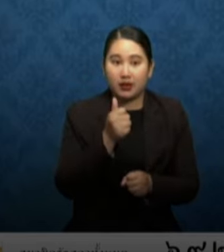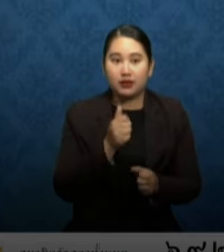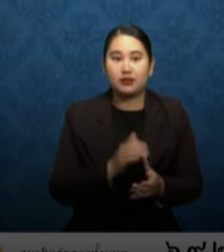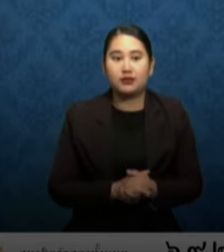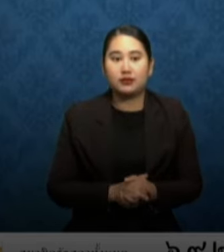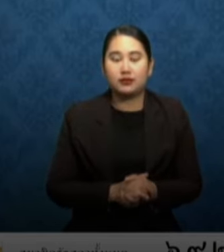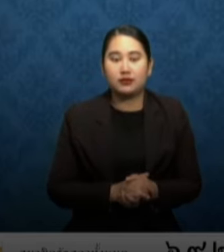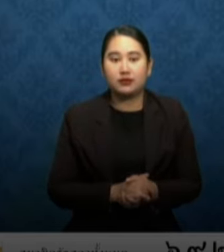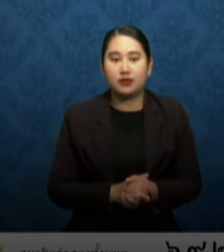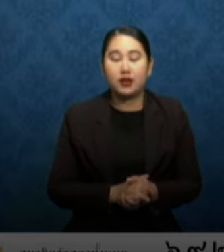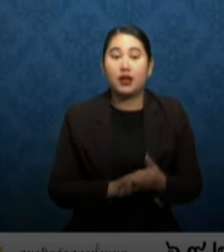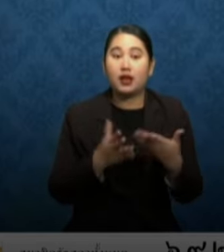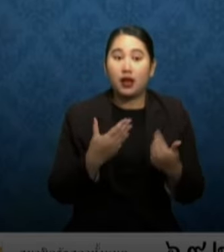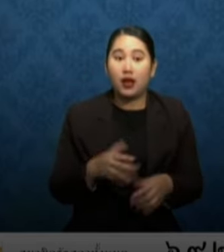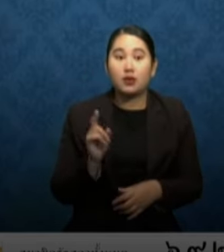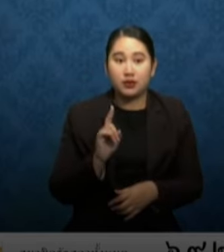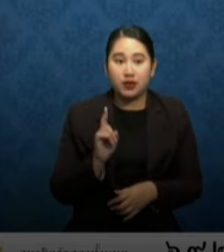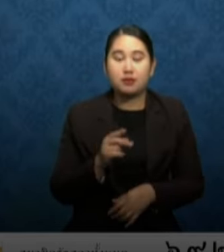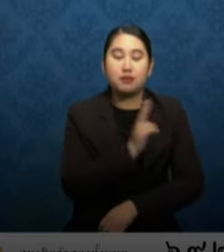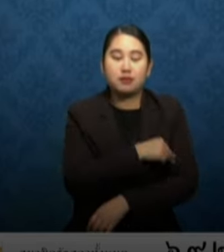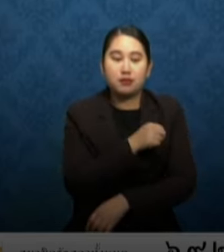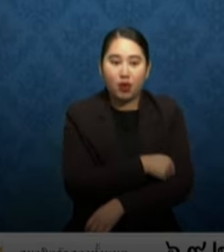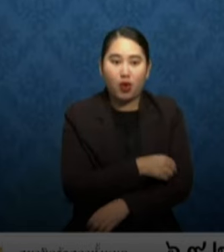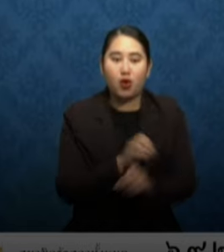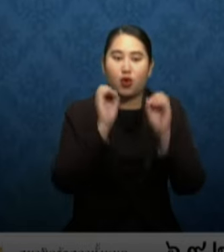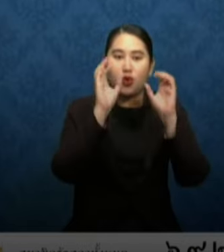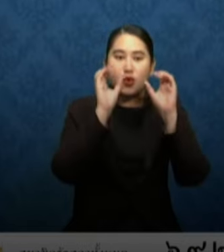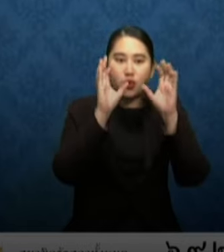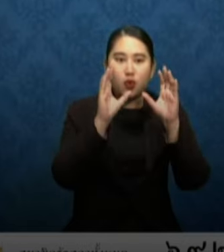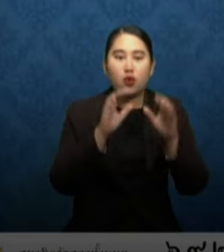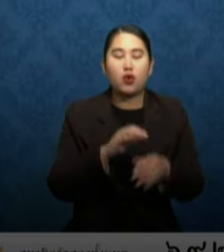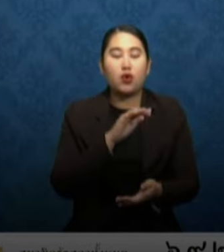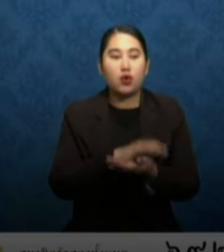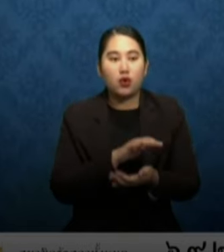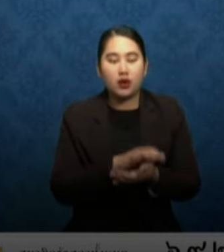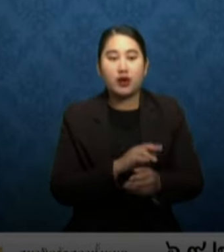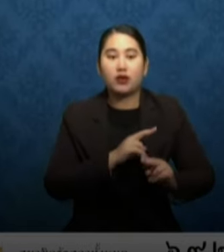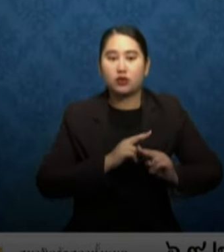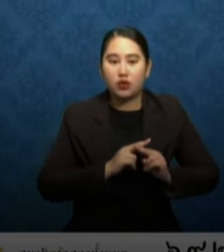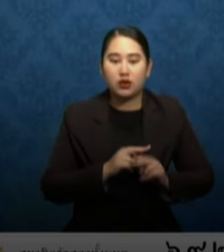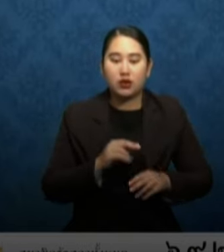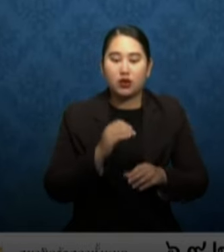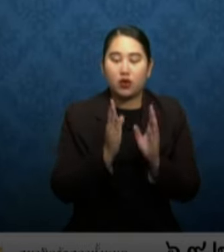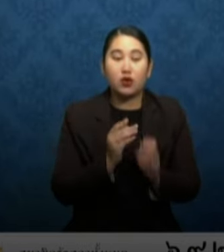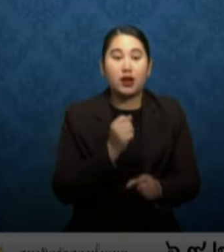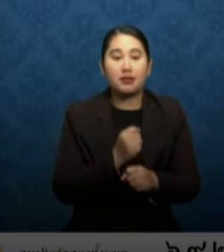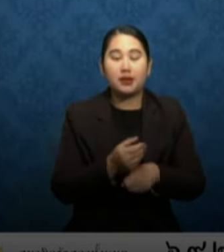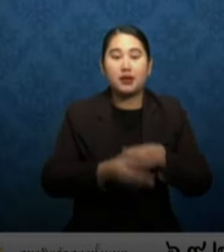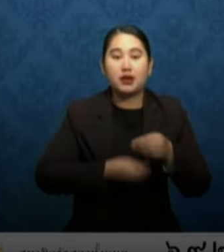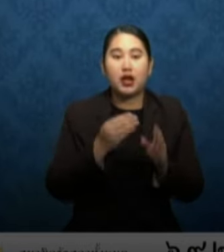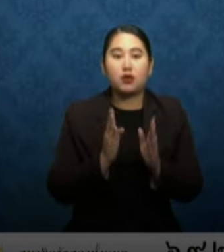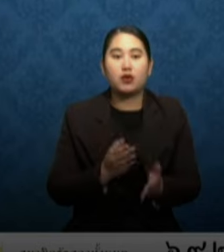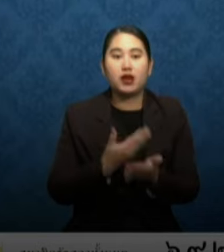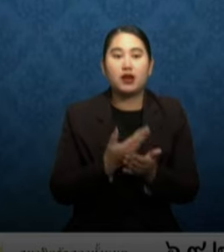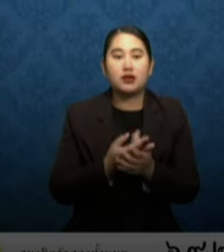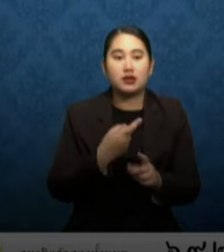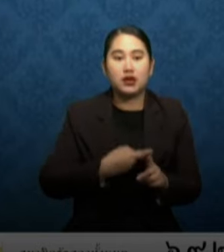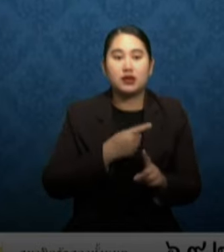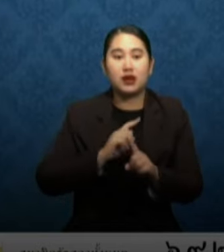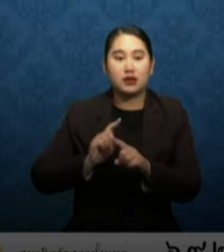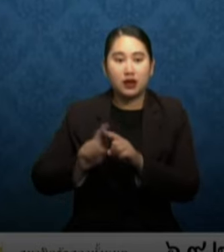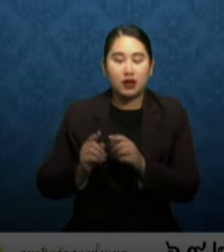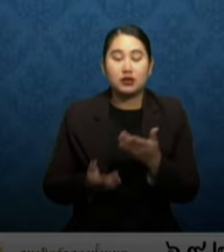ได้ไม่ว่าจะเป็นหมอครูเอกชนเซลล์ขายของพนักงานออฟฟิศมนุษย์เงินเดือน